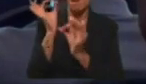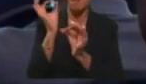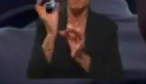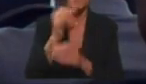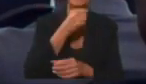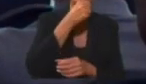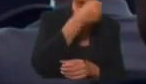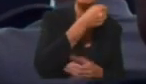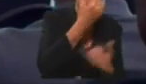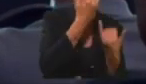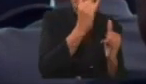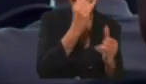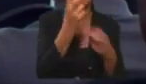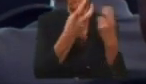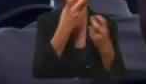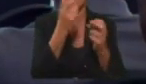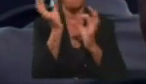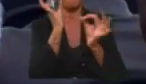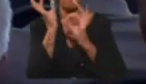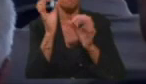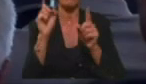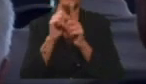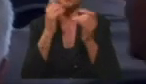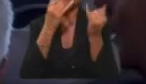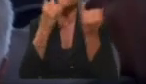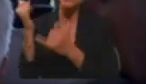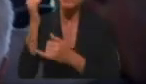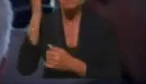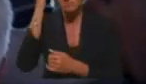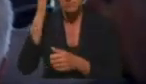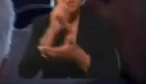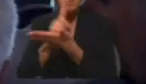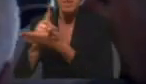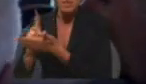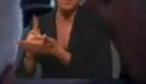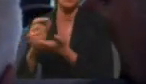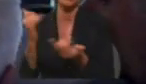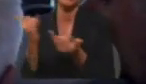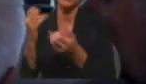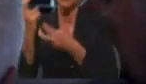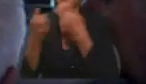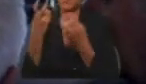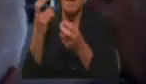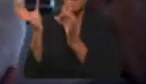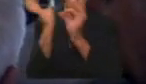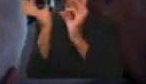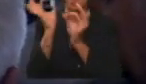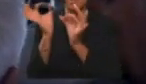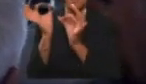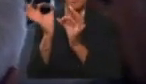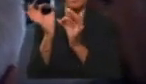osoby starsze na przykład. No i też różne umiejętności w zakresie pozyskiwania czy wyszukiwania tych informacji.